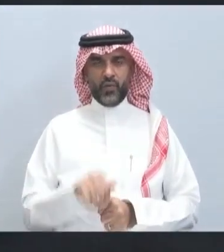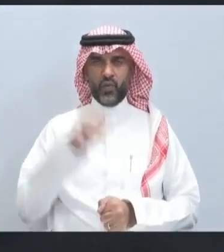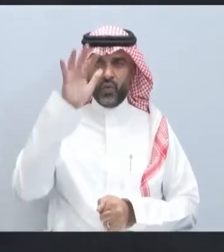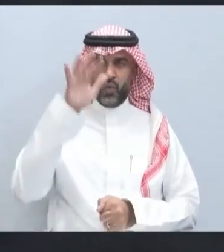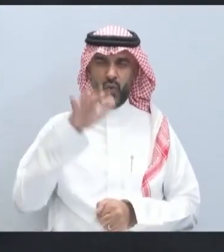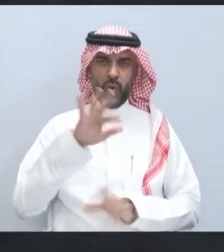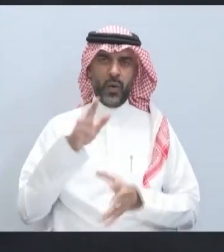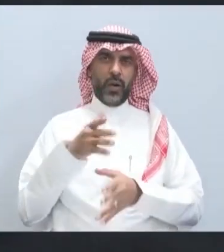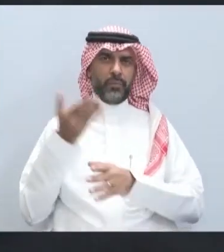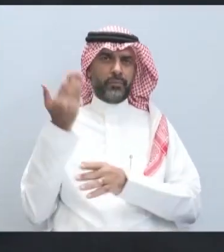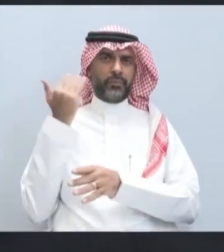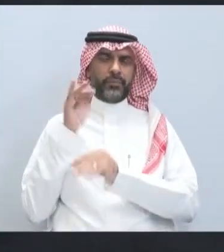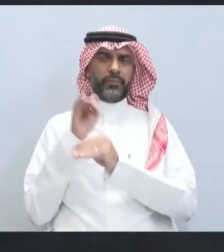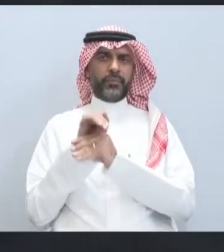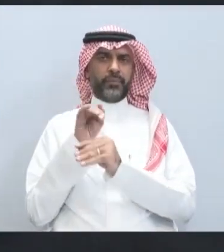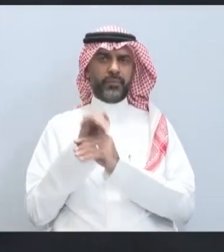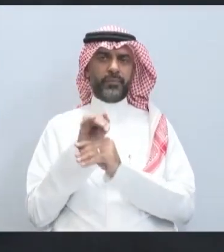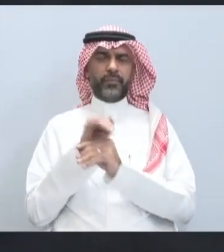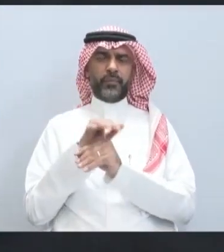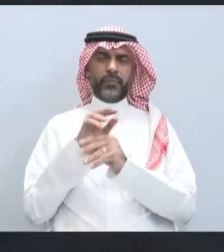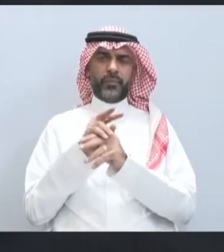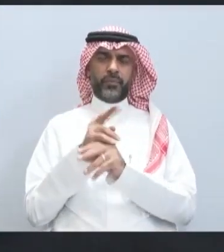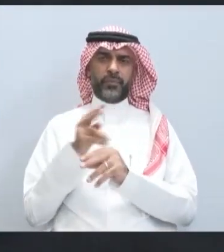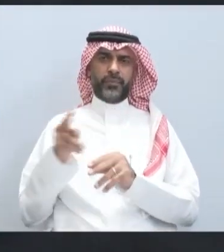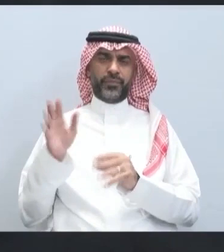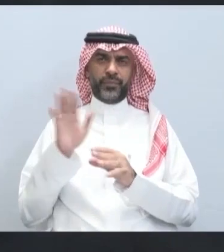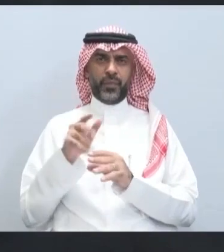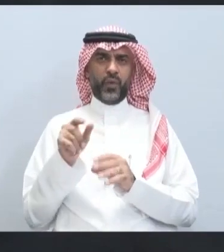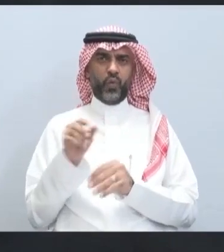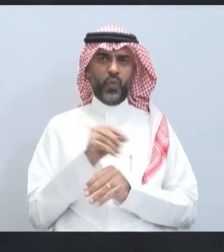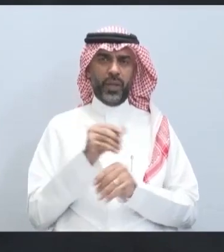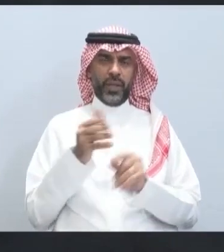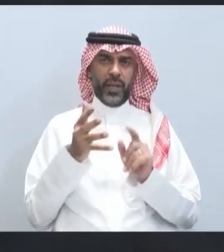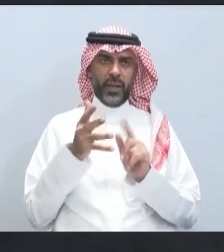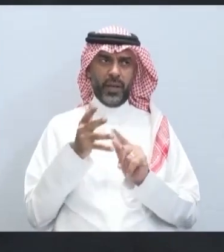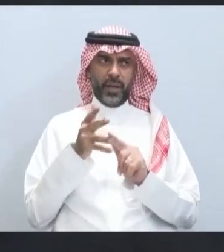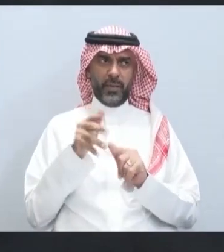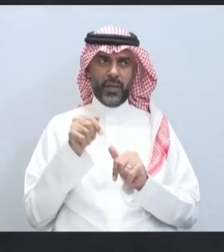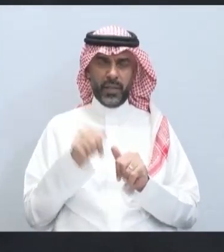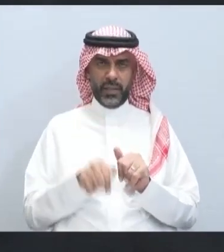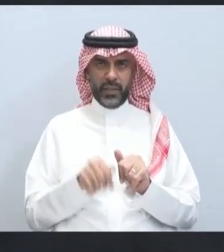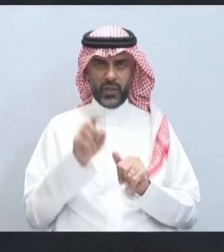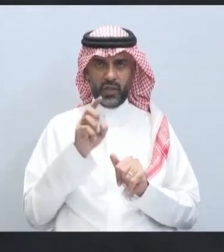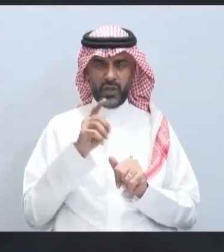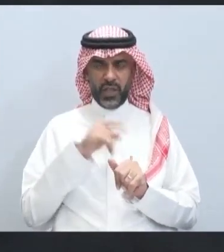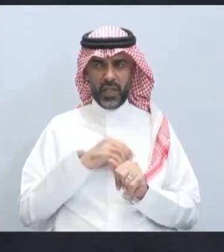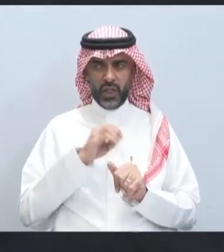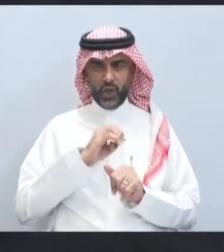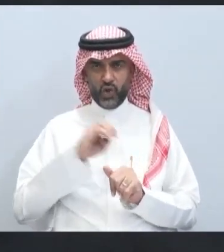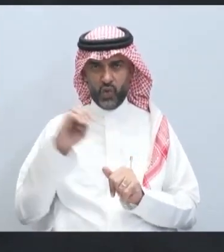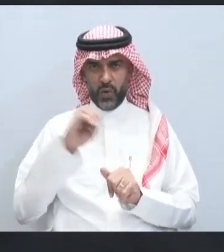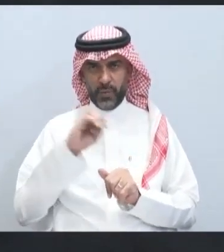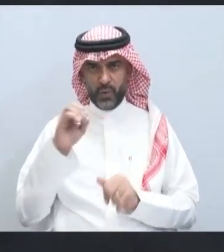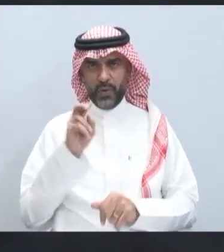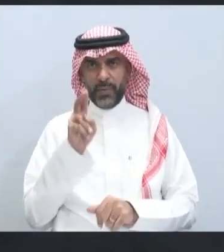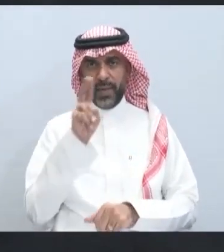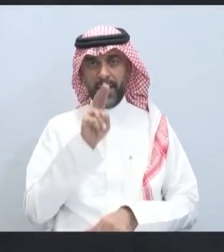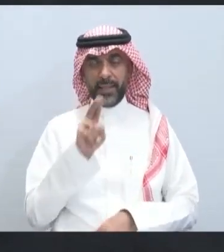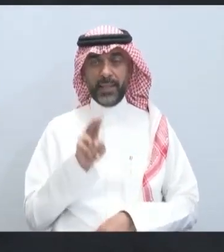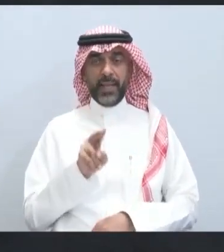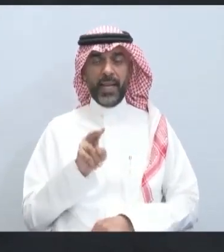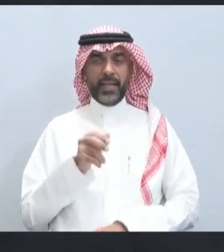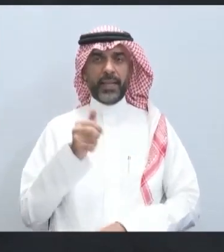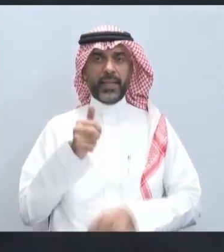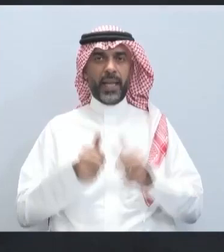تحدثنا في هذه الوحده الرابعه الان باذن الله سوف نقوم بالاجابه على اسئله